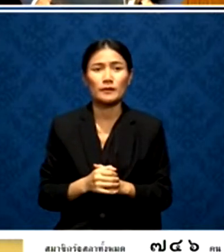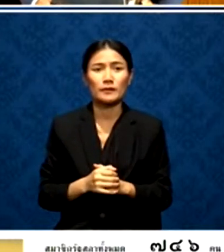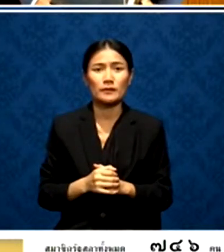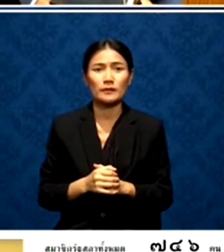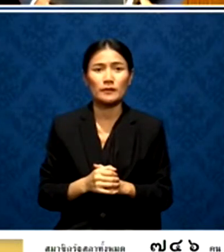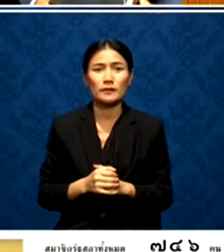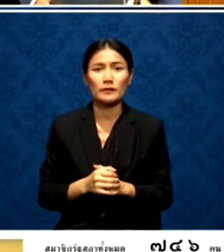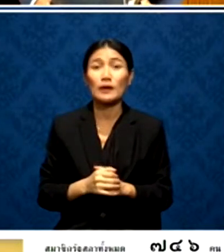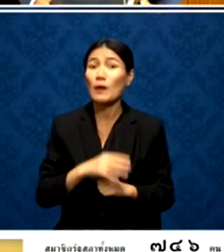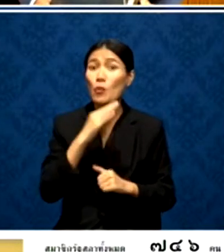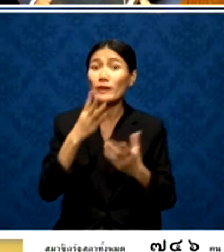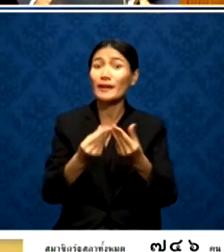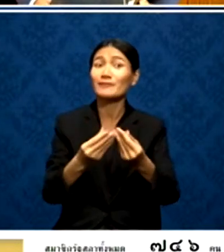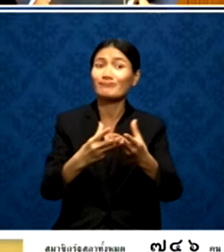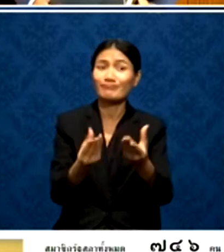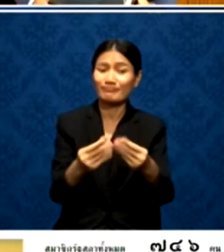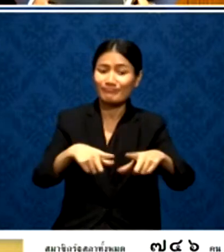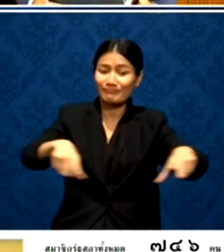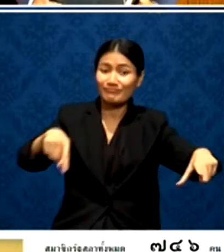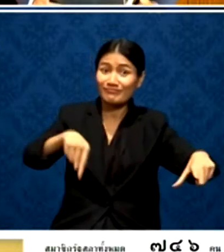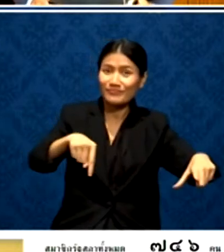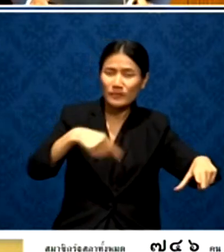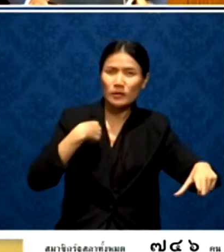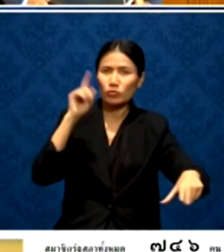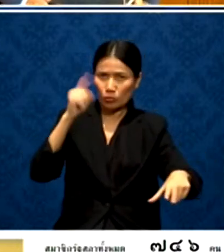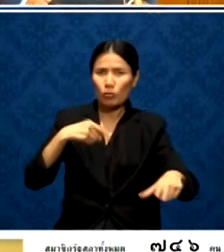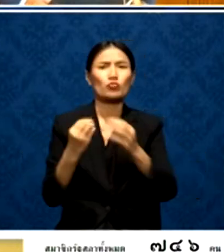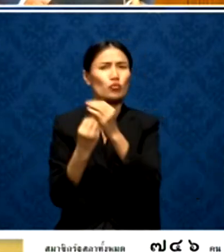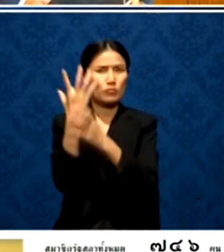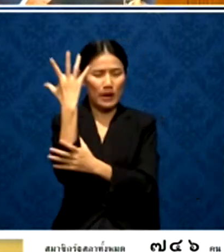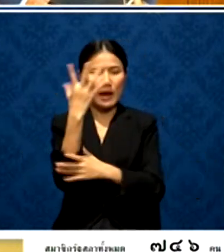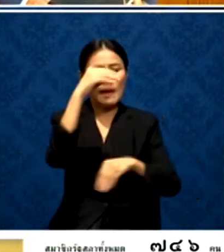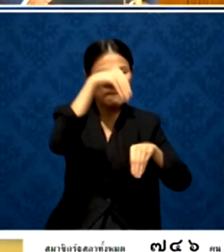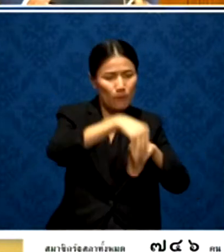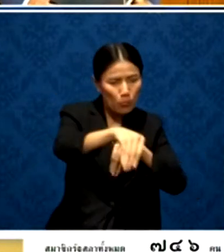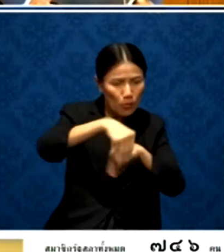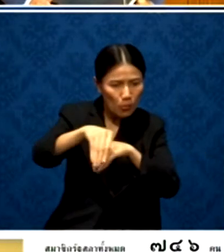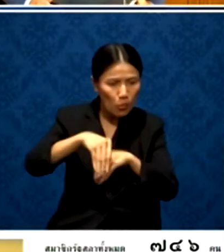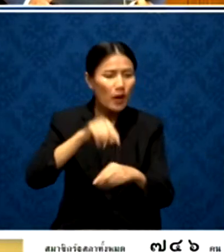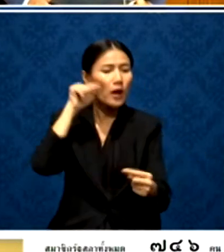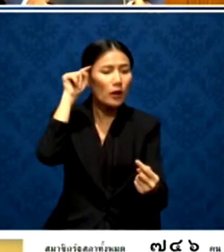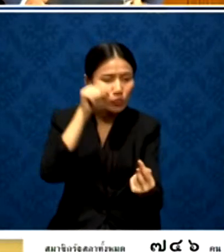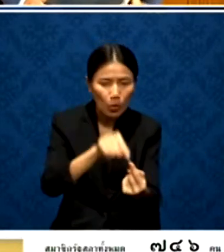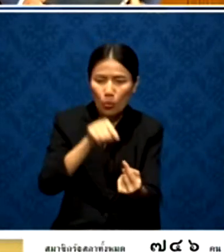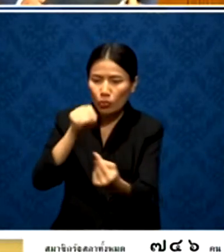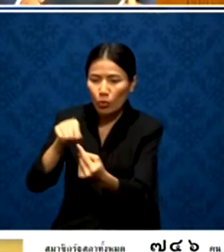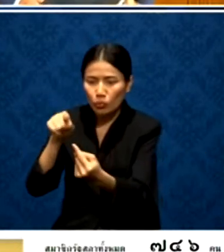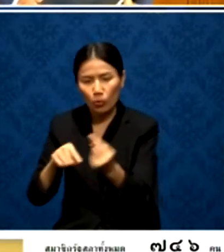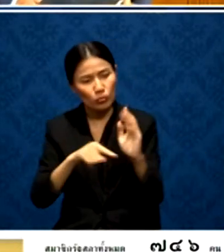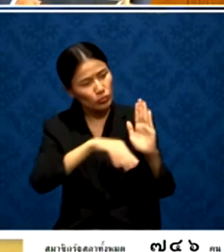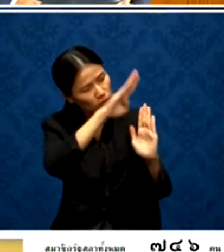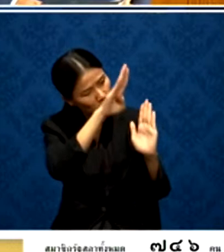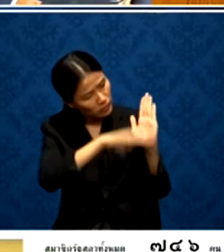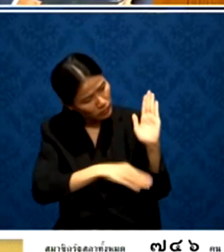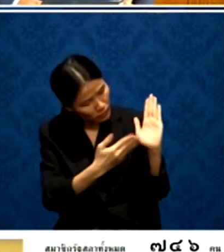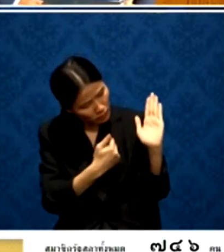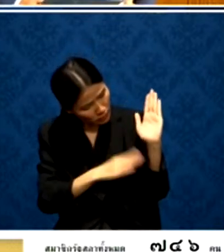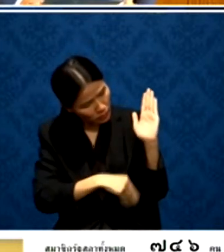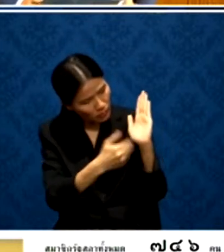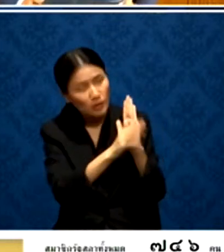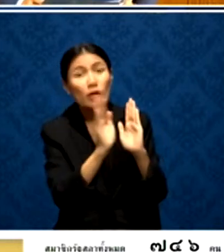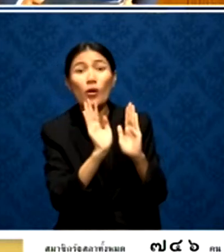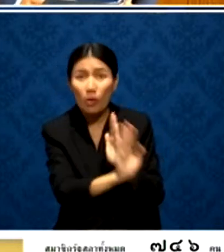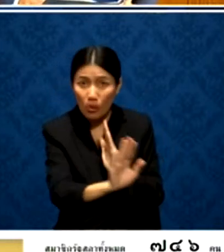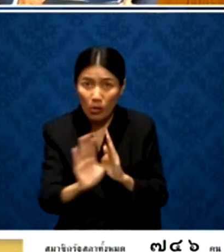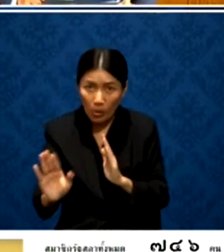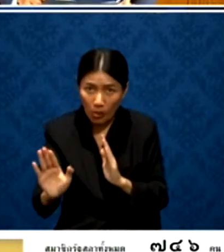ปลูกไม้ยืนต้นให้เหมาะสมกับประเภทและลักษณะของพื้นที่และส่งเสริมให้เจ้าของที่ดินหรือชุม